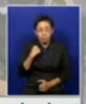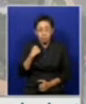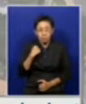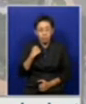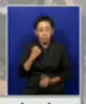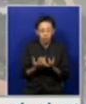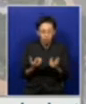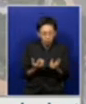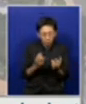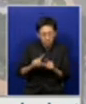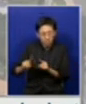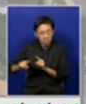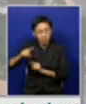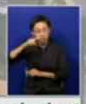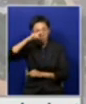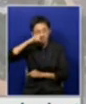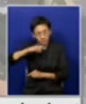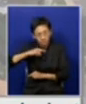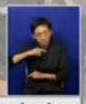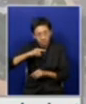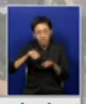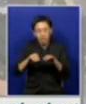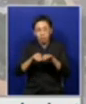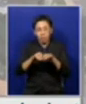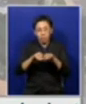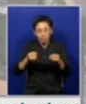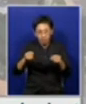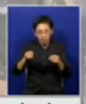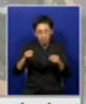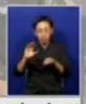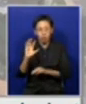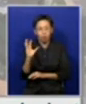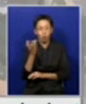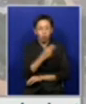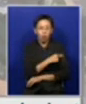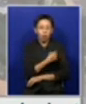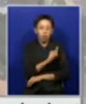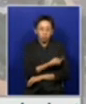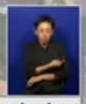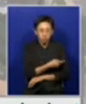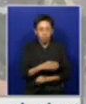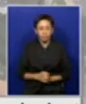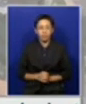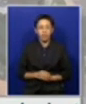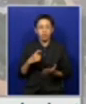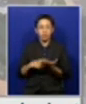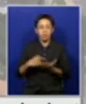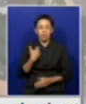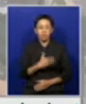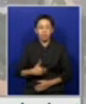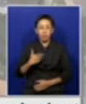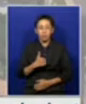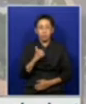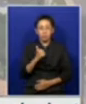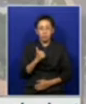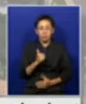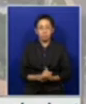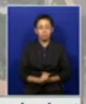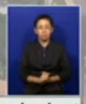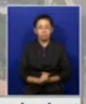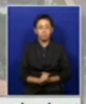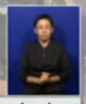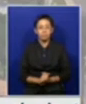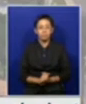ากประเทศไทยนะครับเข้าสู่มาตรฐานของระบบสาธารณสุขของระบบประกันคุณภาพที่ดีนะครับเขาได้ถัดไปนะ